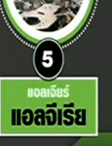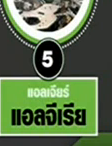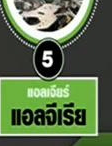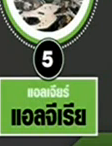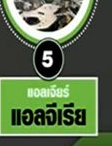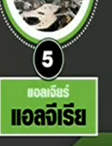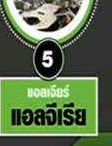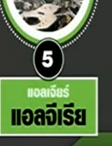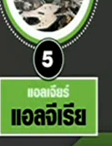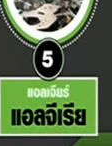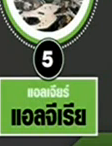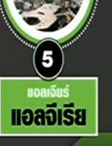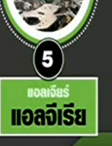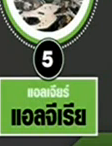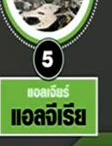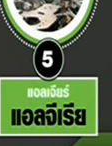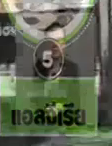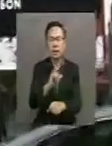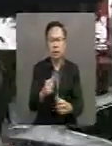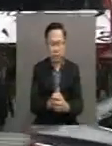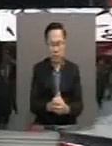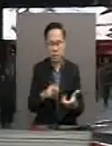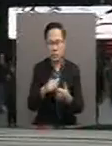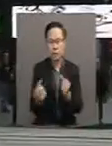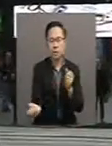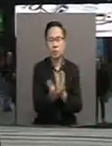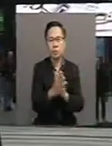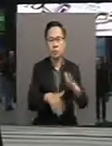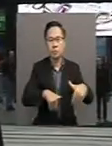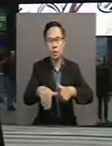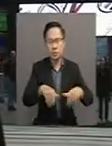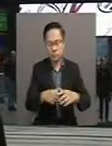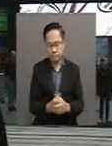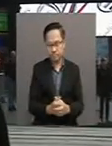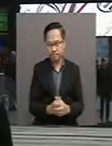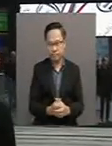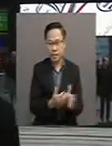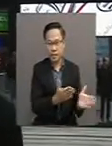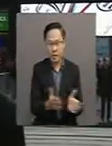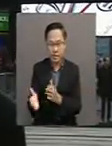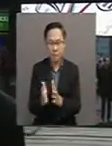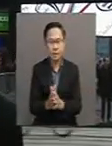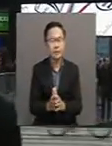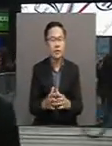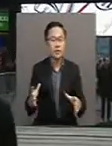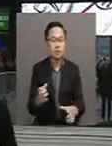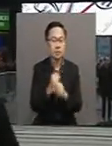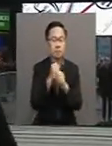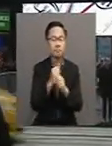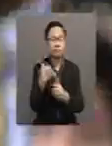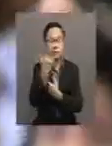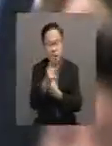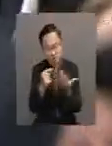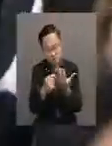ริการสาธารณสุขอาจจะยังไม่เพียงพอดังนั้นก็มีผลต่อประชาชนเขาด้วยละค่ะเอาละค่ะนี่ก็เป็นภาพที่เห็นนะคะสำหรับประเทศ